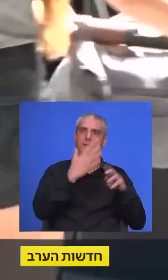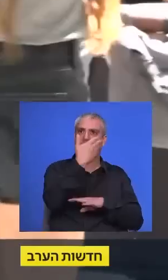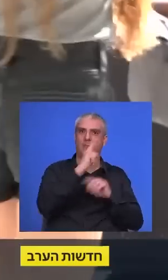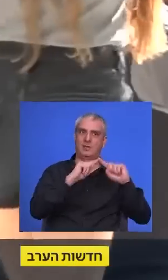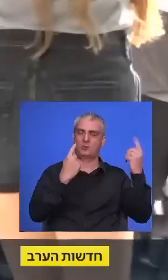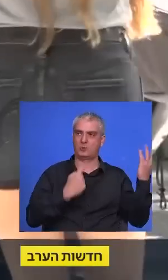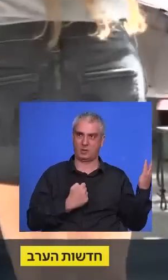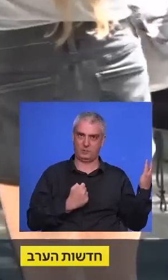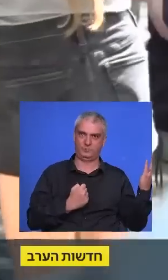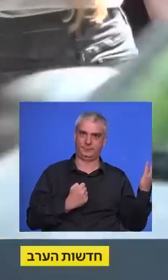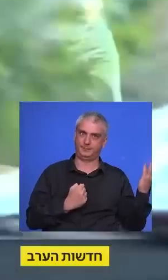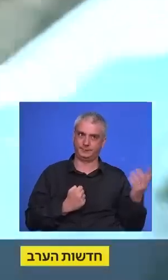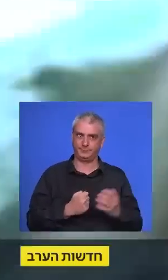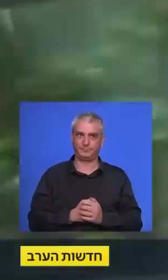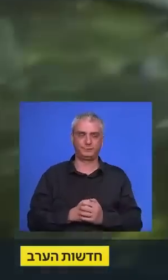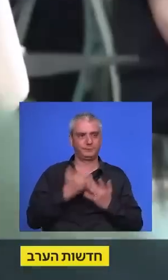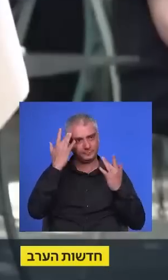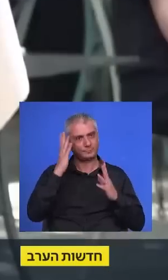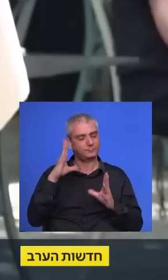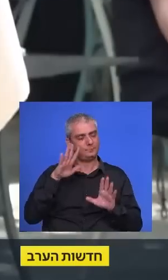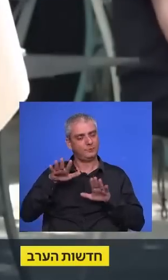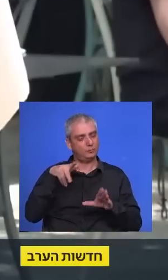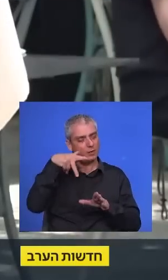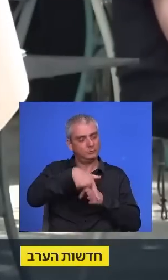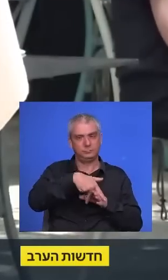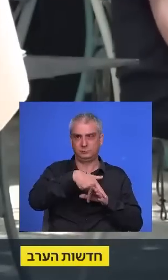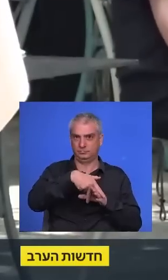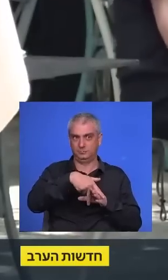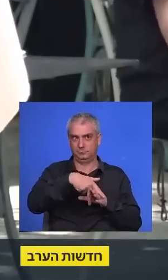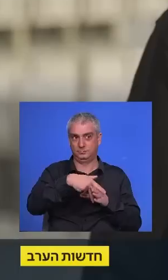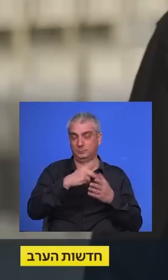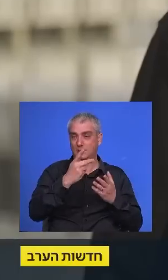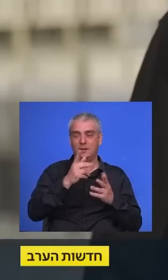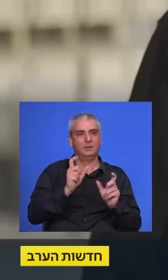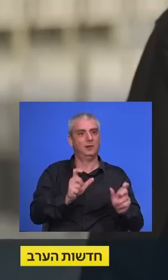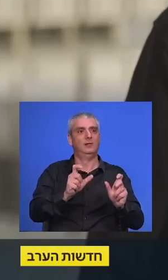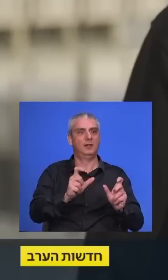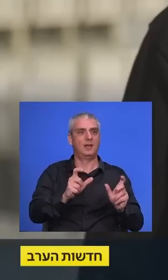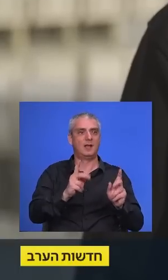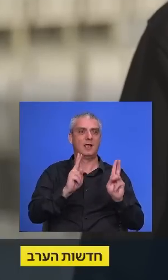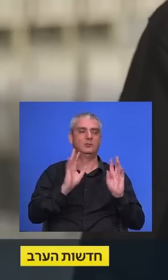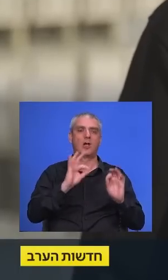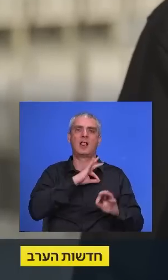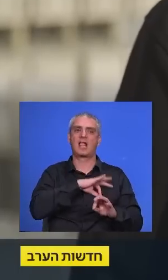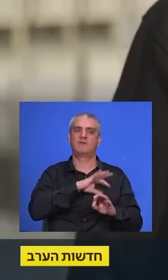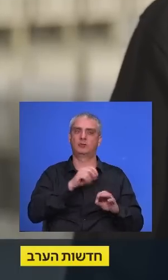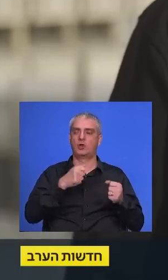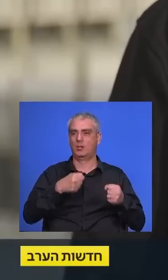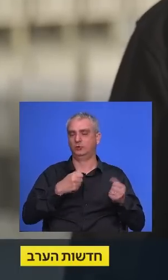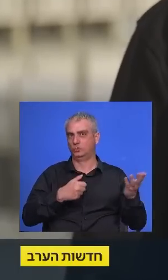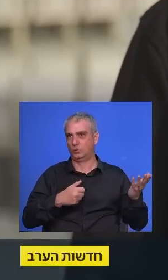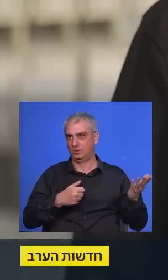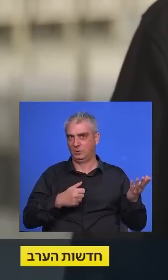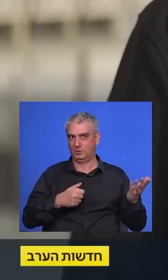הרבה מדינות אחרות, לדאוג לאיזושהי מעורבות ממשלתית שבעצם תנטרל את האלמנט הרווח של כוחות